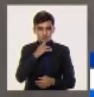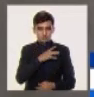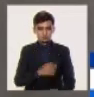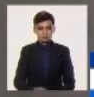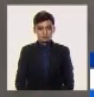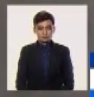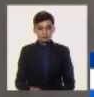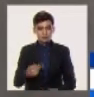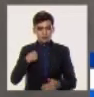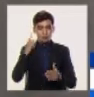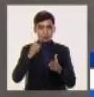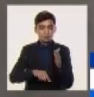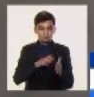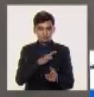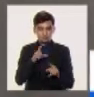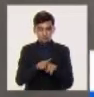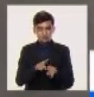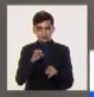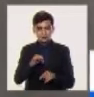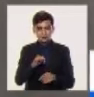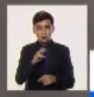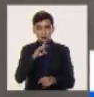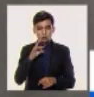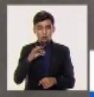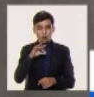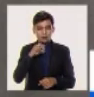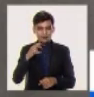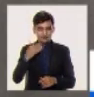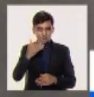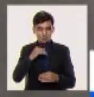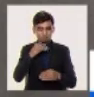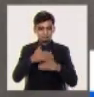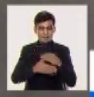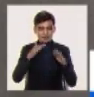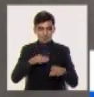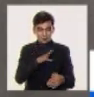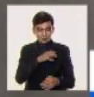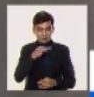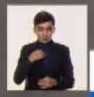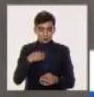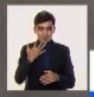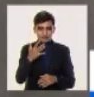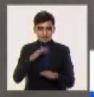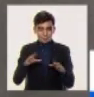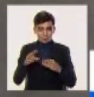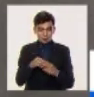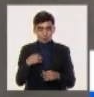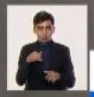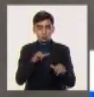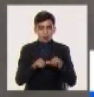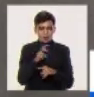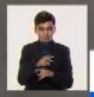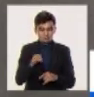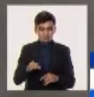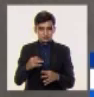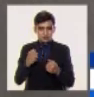Я поверила, потому что заседания проходили в здании «Нур-Отан». Теперь я с 5 детьми не знаю, куда идти. С них ни копейки не получила.